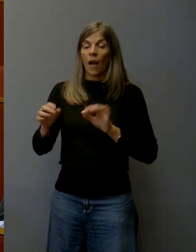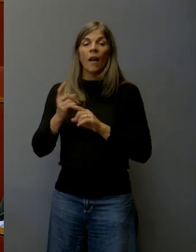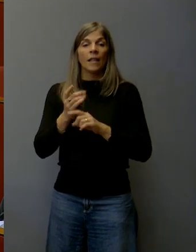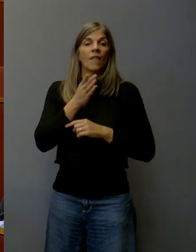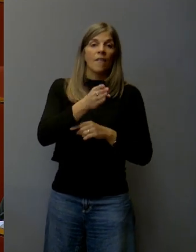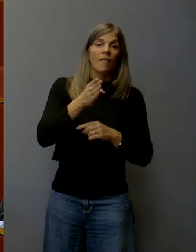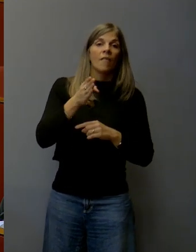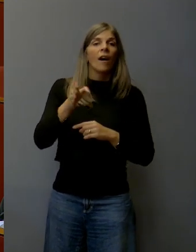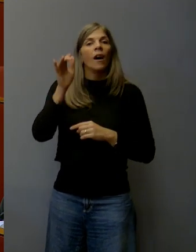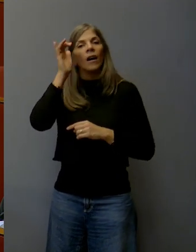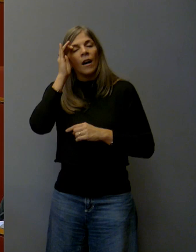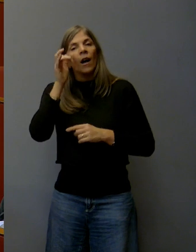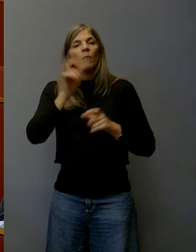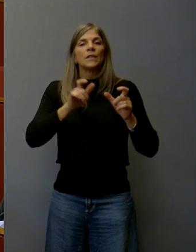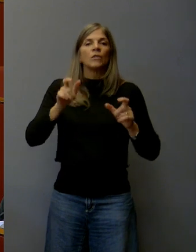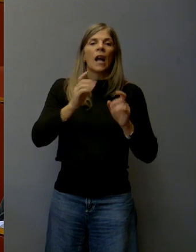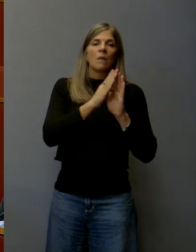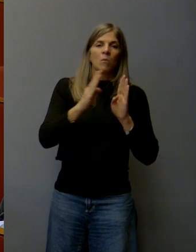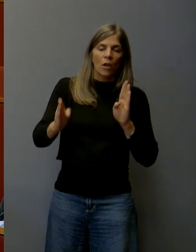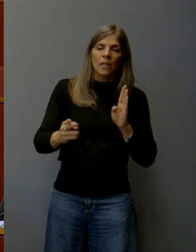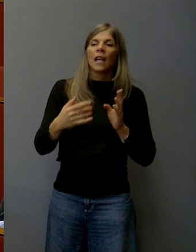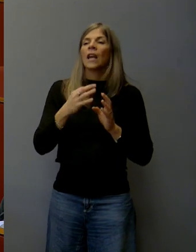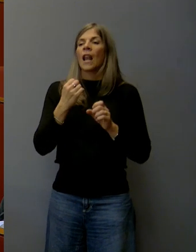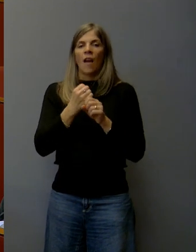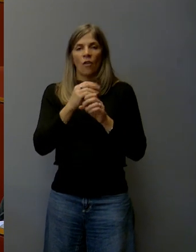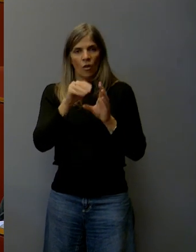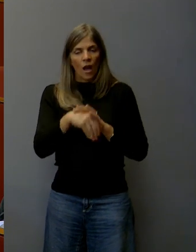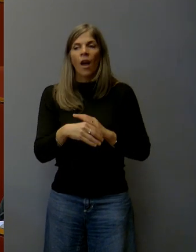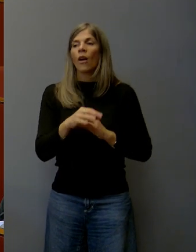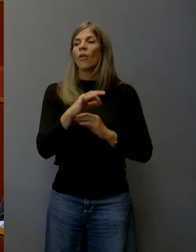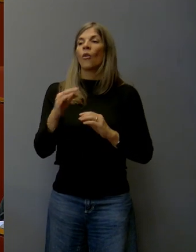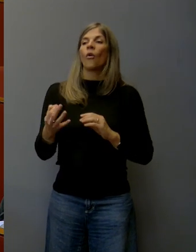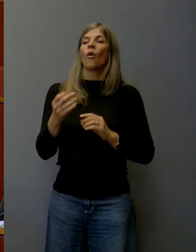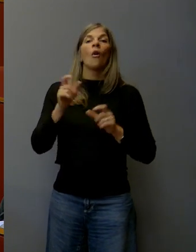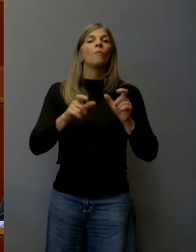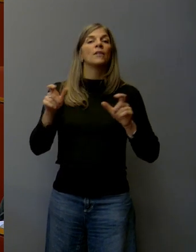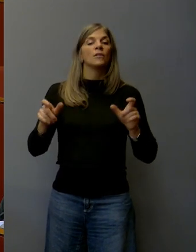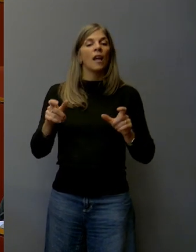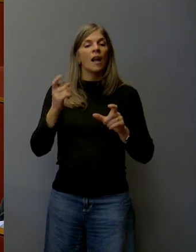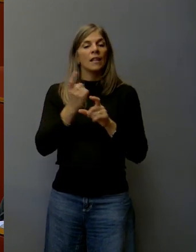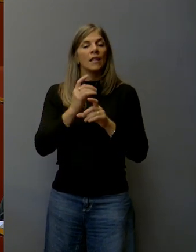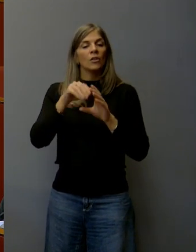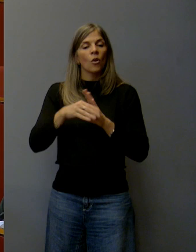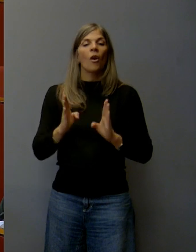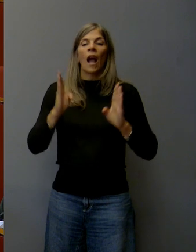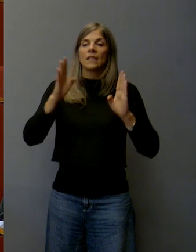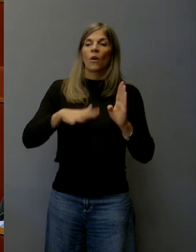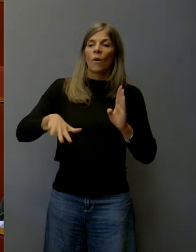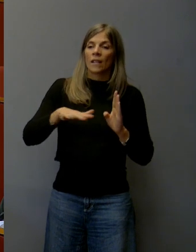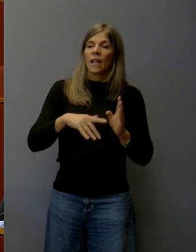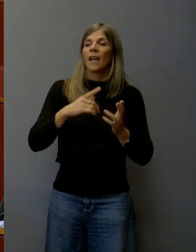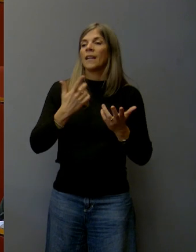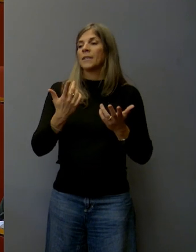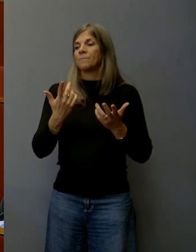il personale di una biblioteca al personale di una centro civico di una casa di quartiere Chiamatela un po' Come volete